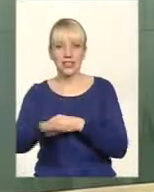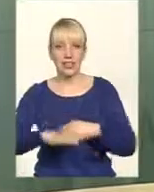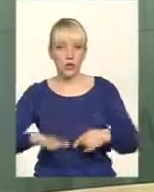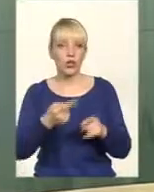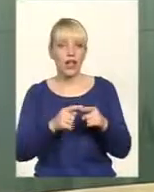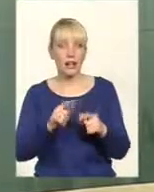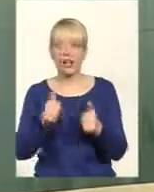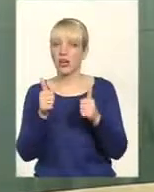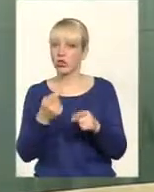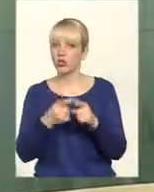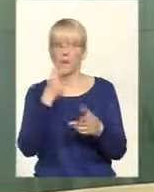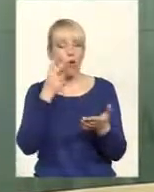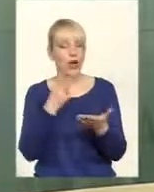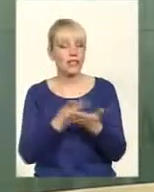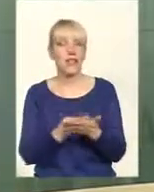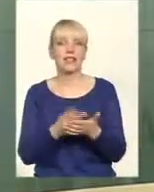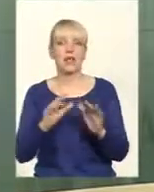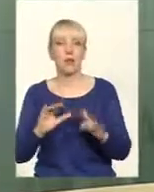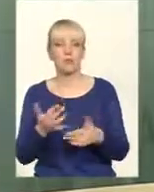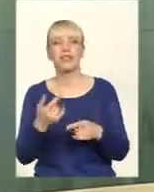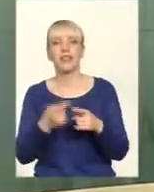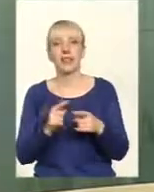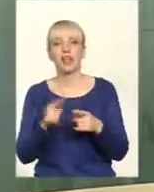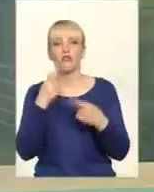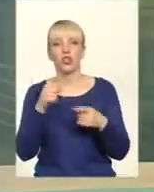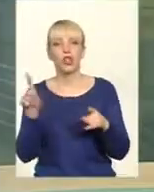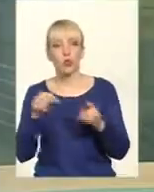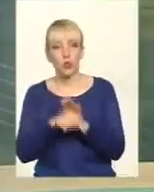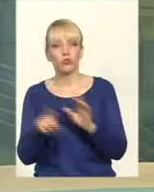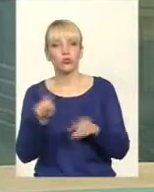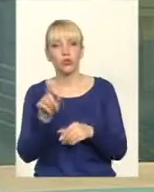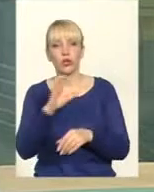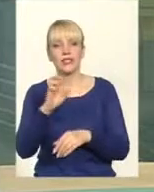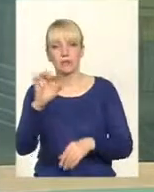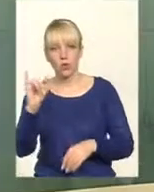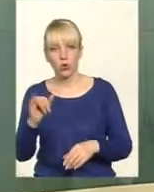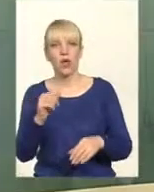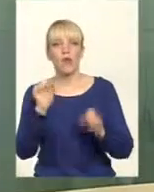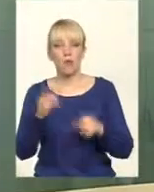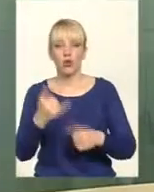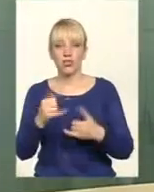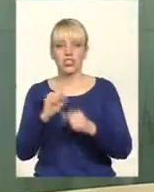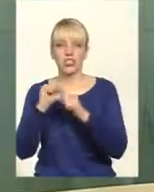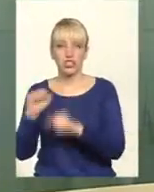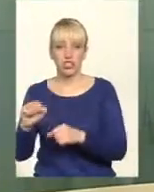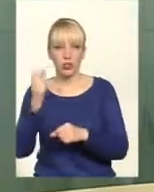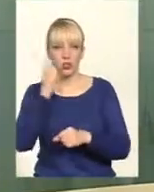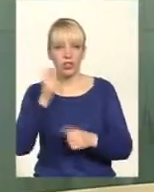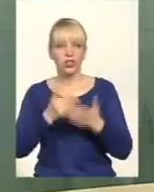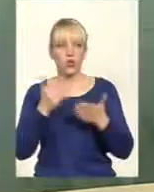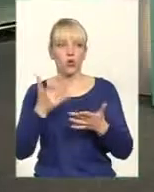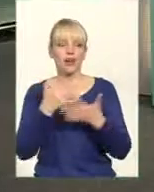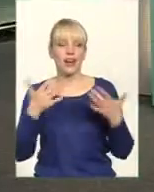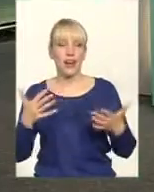это показательный момент, это такой индикатор, что наша служба безопасности сейчас может защитить Украину от разного